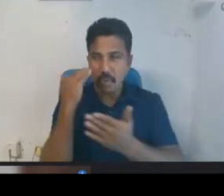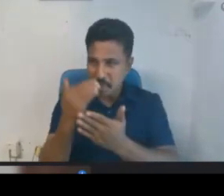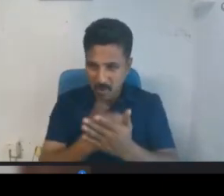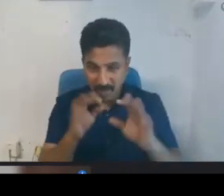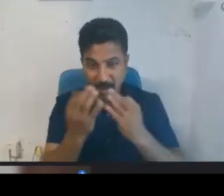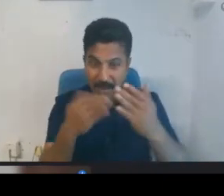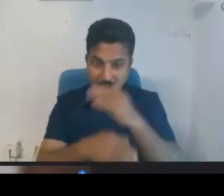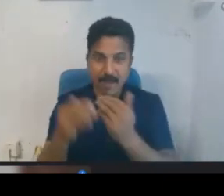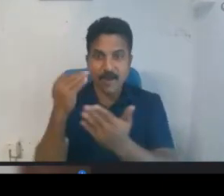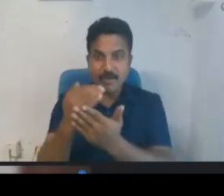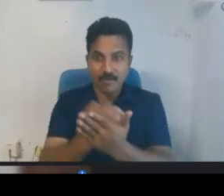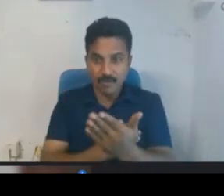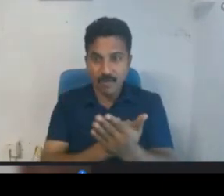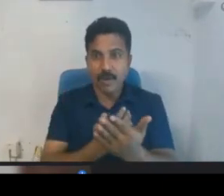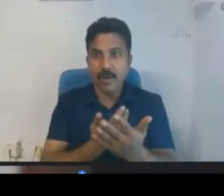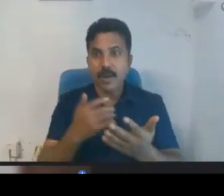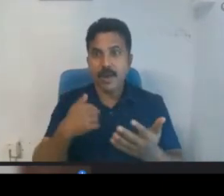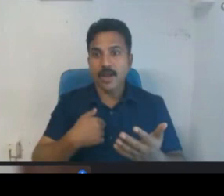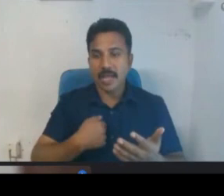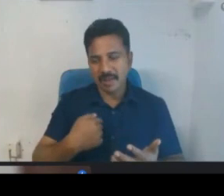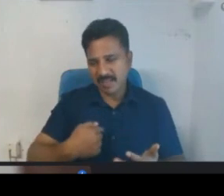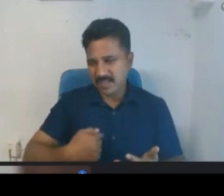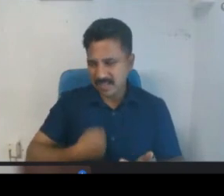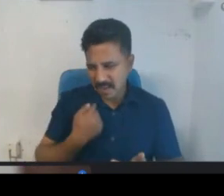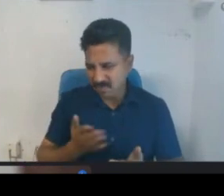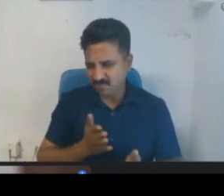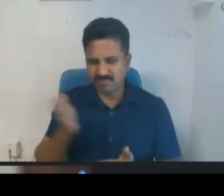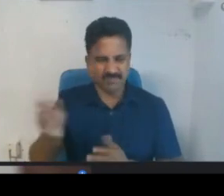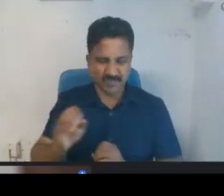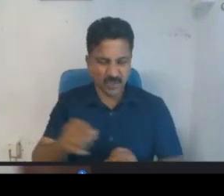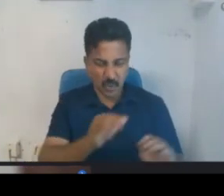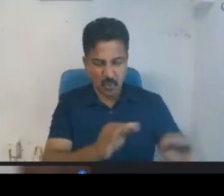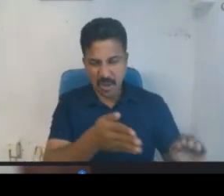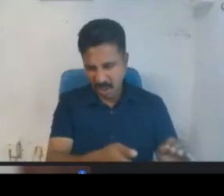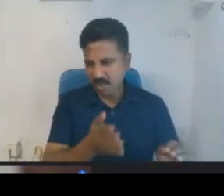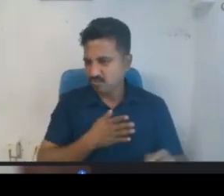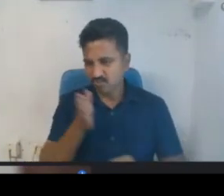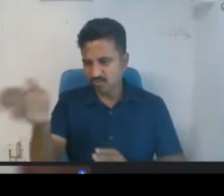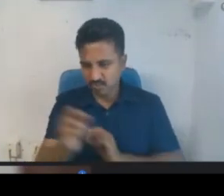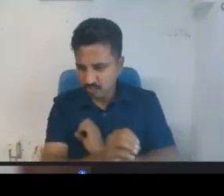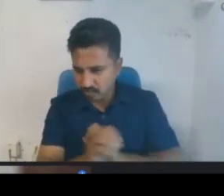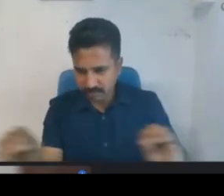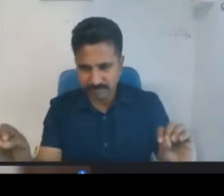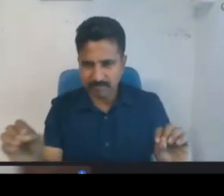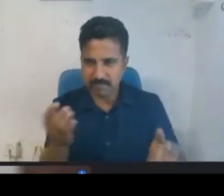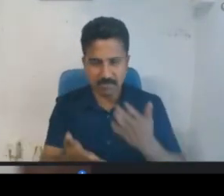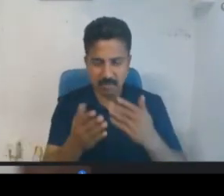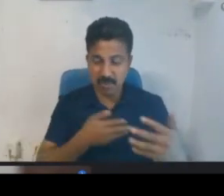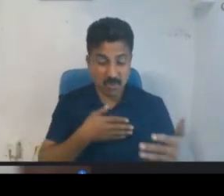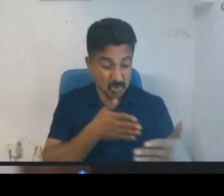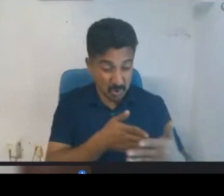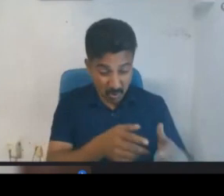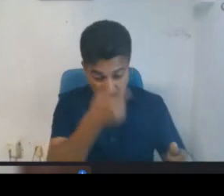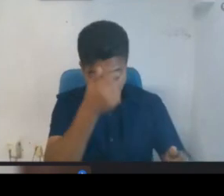ഫംഗ്ഷനോ, അല്ലെങ്കിൽ ചിലപ്പോൾ നിങ്ങൾ മനഃപൂർവ്വം എന്താ സ്വയം ഉൾവലിഞ്ഞു നിൽക്കുന്നതായിരിക്കാം, അല്ലെങ്കിൽ ഇപ്പം നിങ്ങളുടെ കുട്ടിക്ക് അത്രയേറെ ബുദ്ധിമുട്ടുള്ള